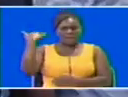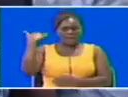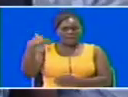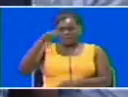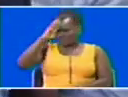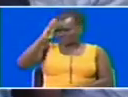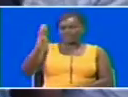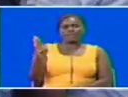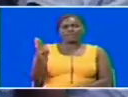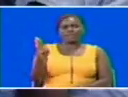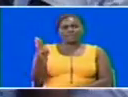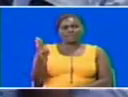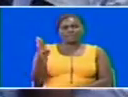Jumapili